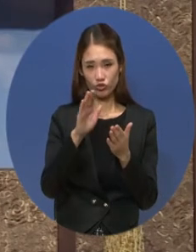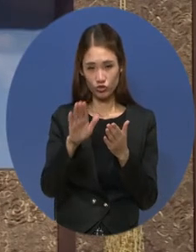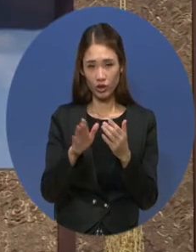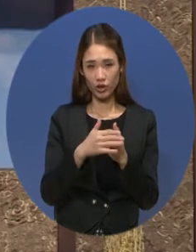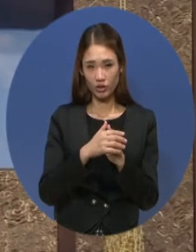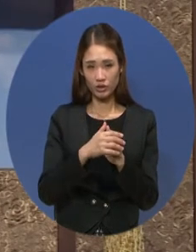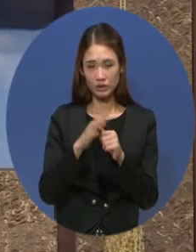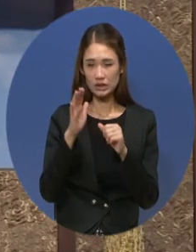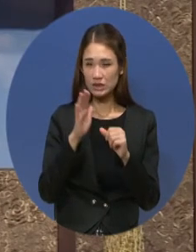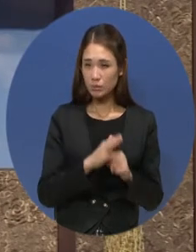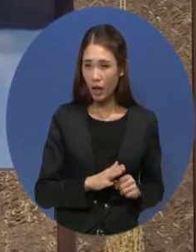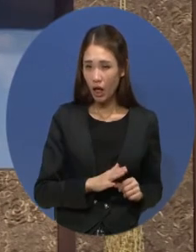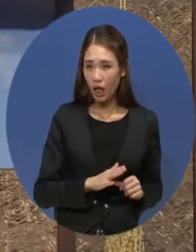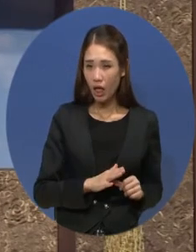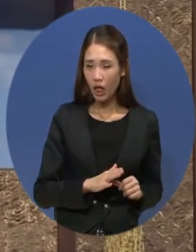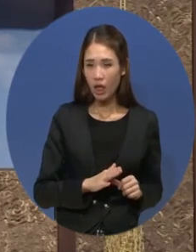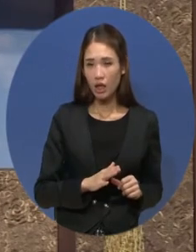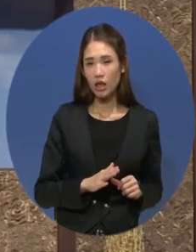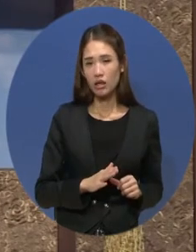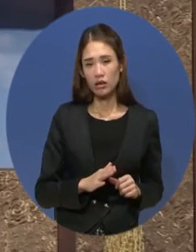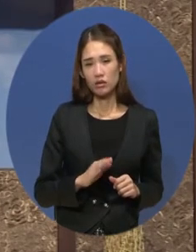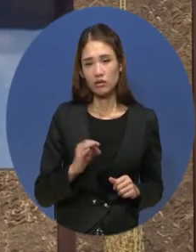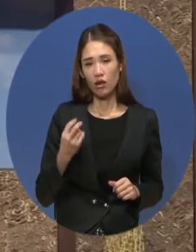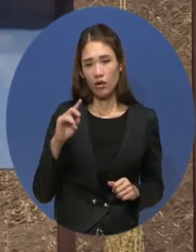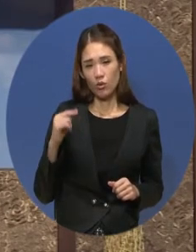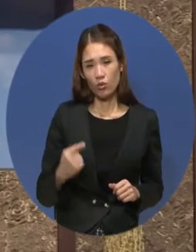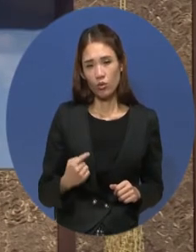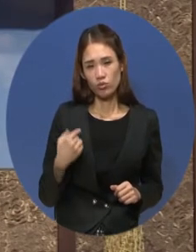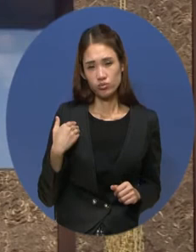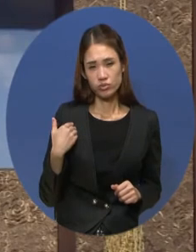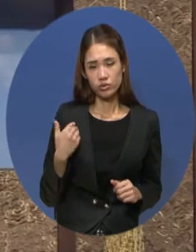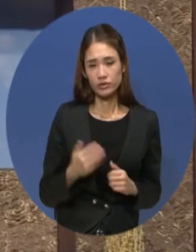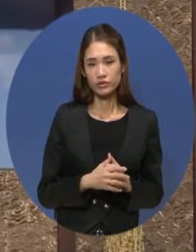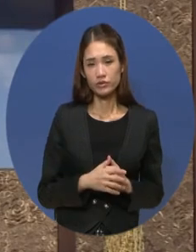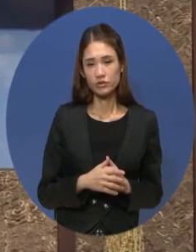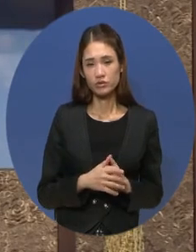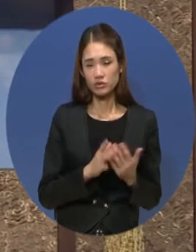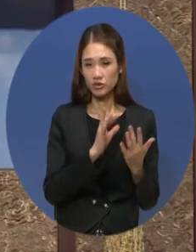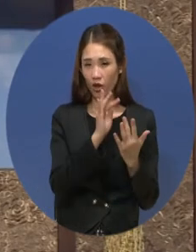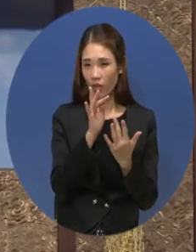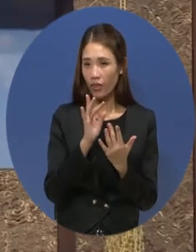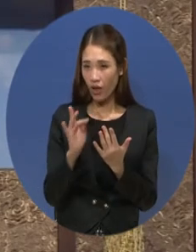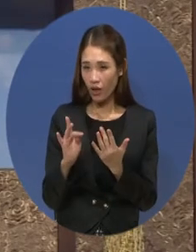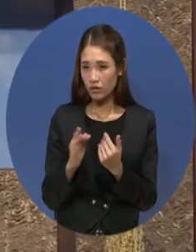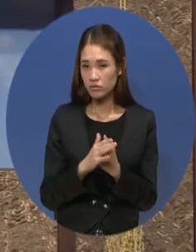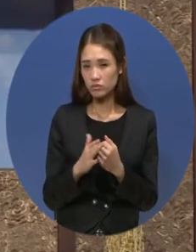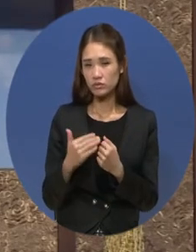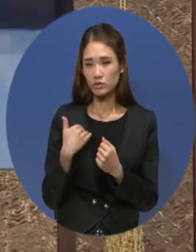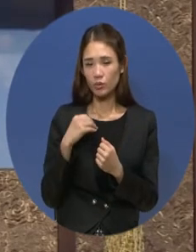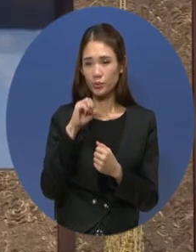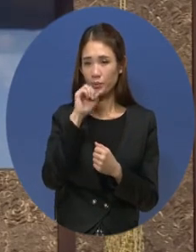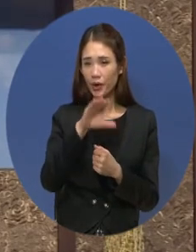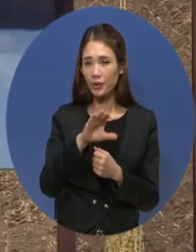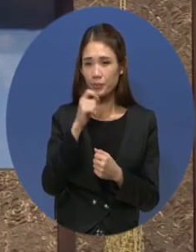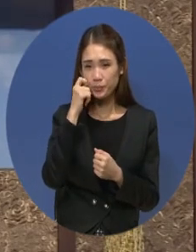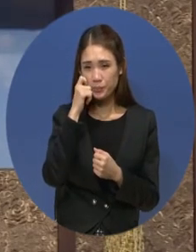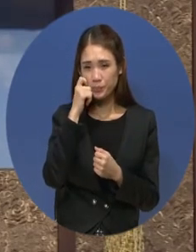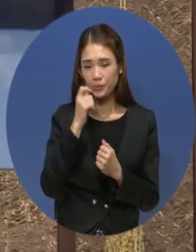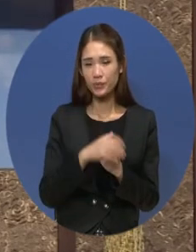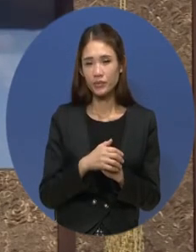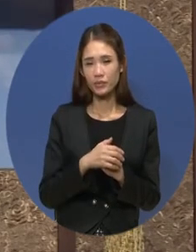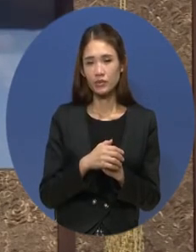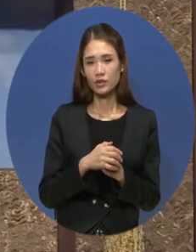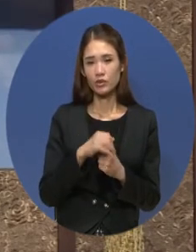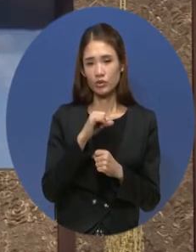실패 라는 걸 또 하고서 다시 오실 수도 있잖아요 예 그래서 뭐 그건 선택이기 때문에 저희가 뭐라 할 순 없지만 어